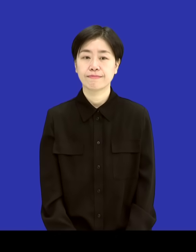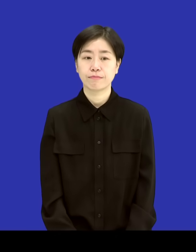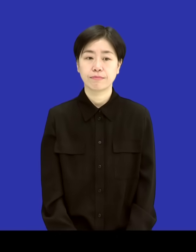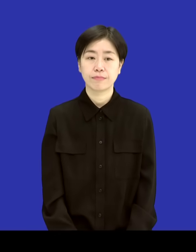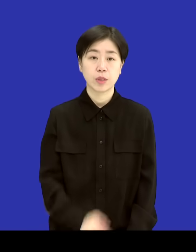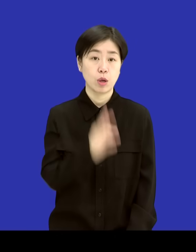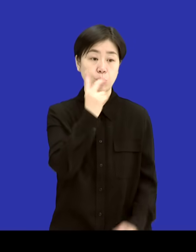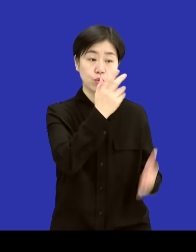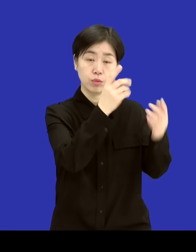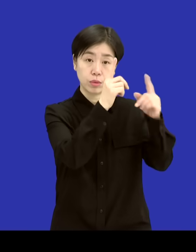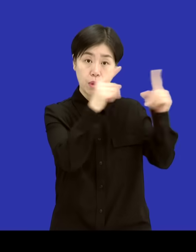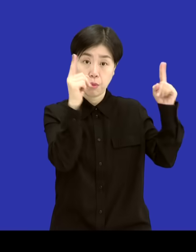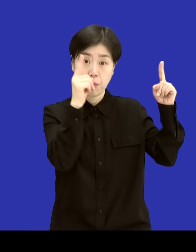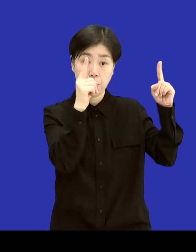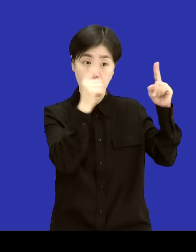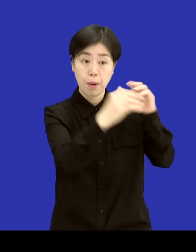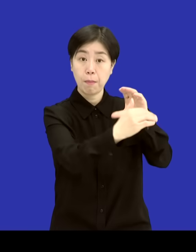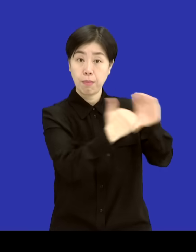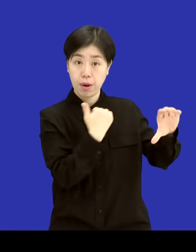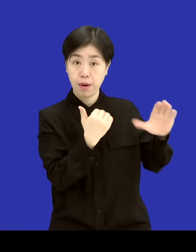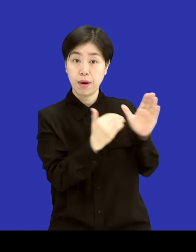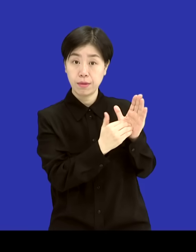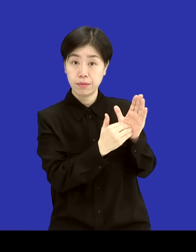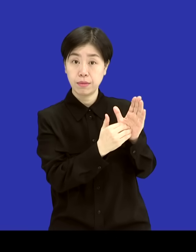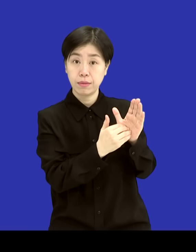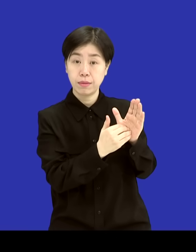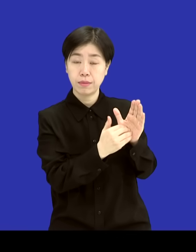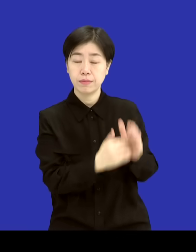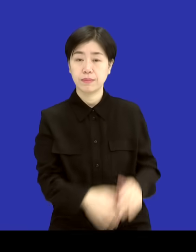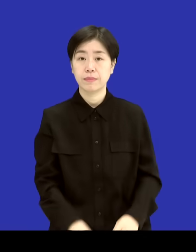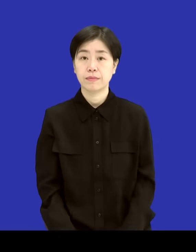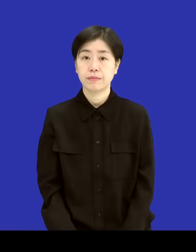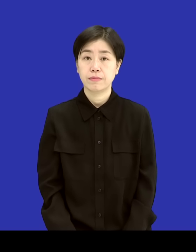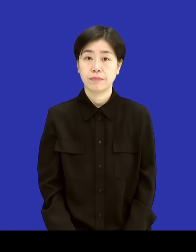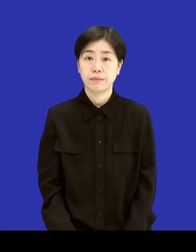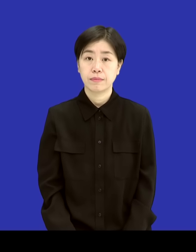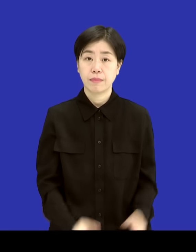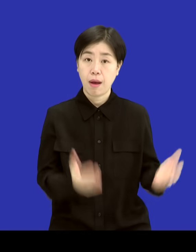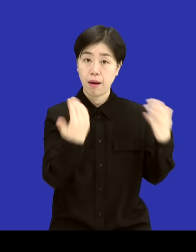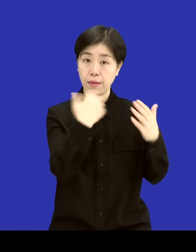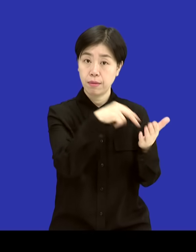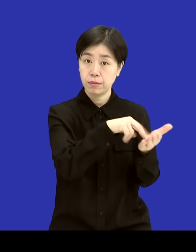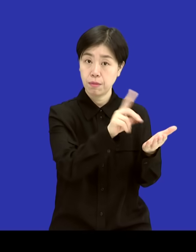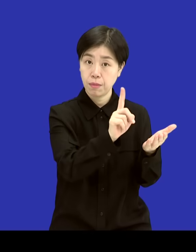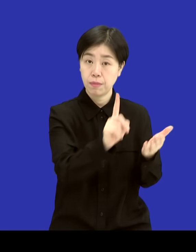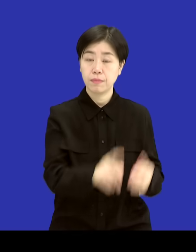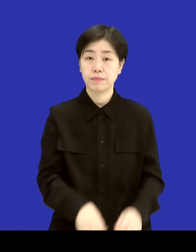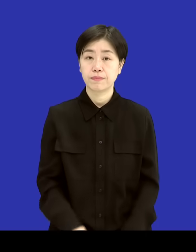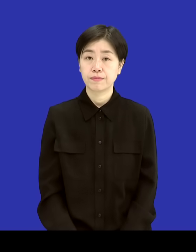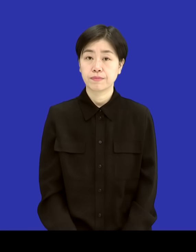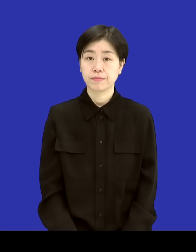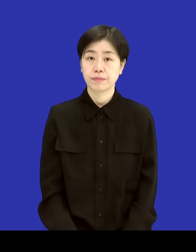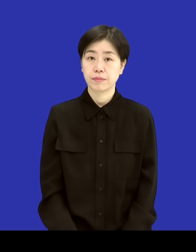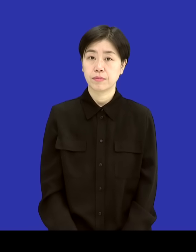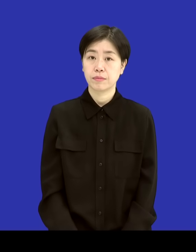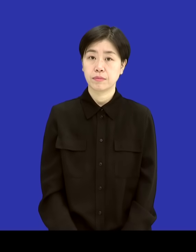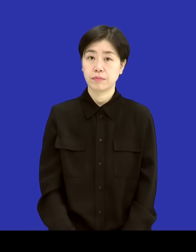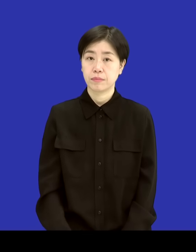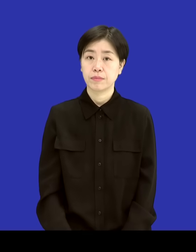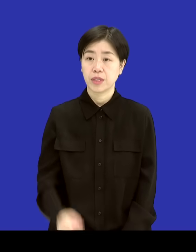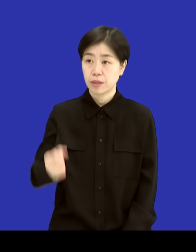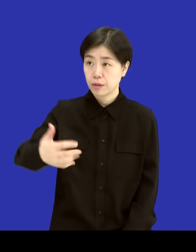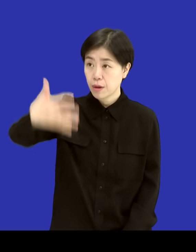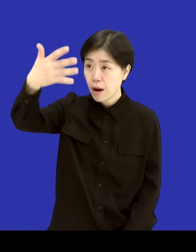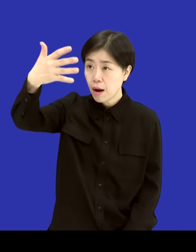근데 연락이 왔어요. 그 영상을 보냈는데. 영상을 네. 보냈는데 뭐라고 했어요? 근데 학교에서는 사실 그 심사위원 분들